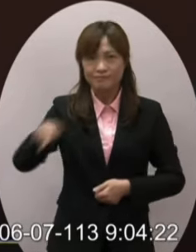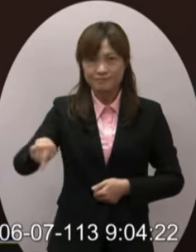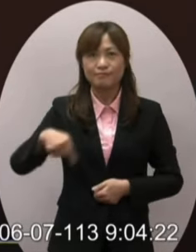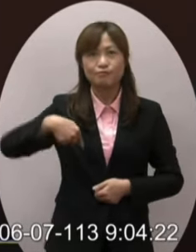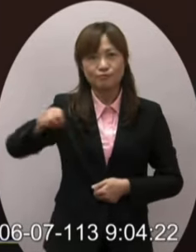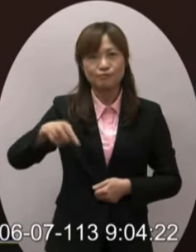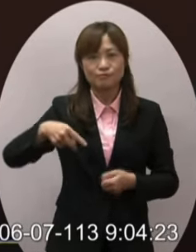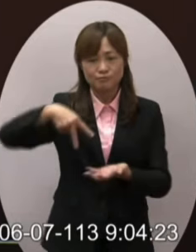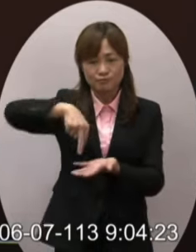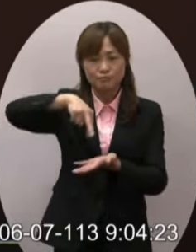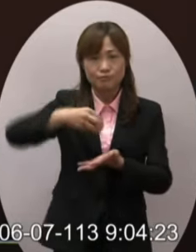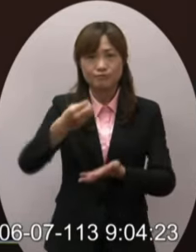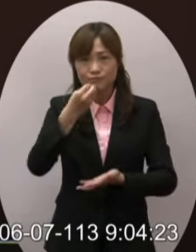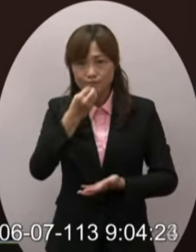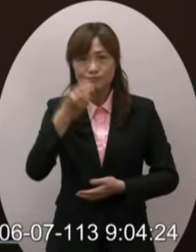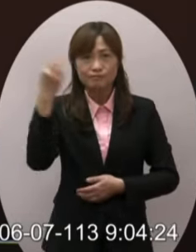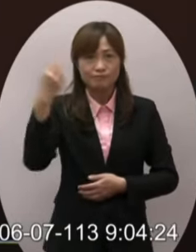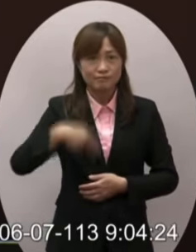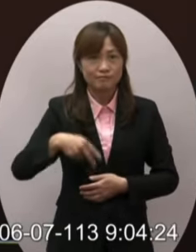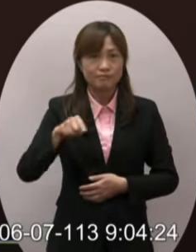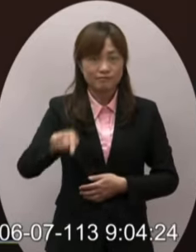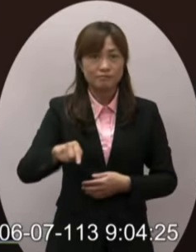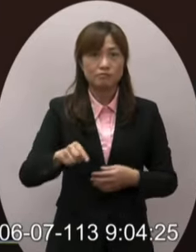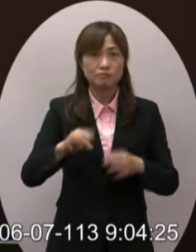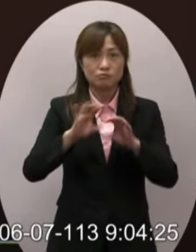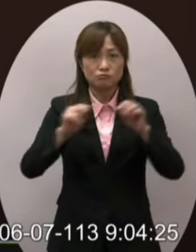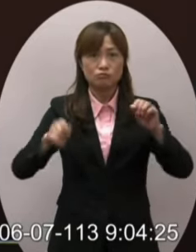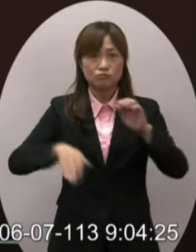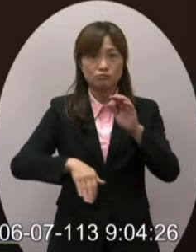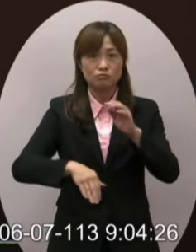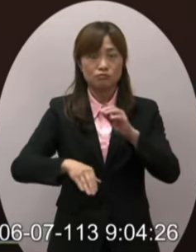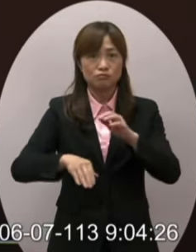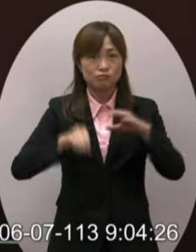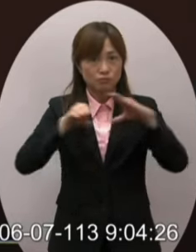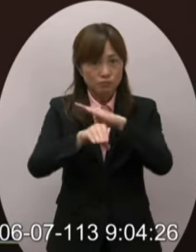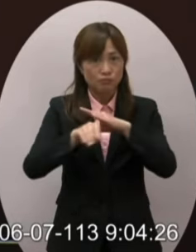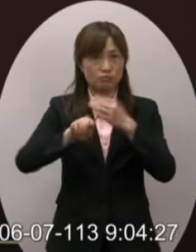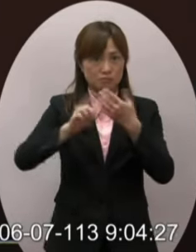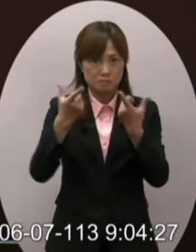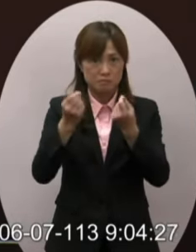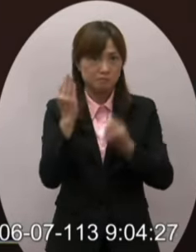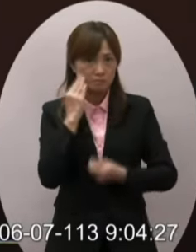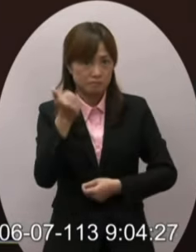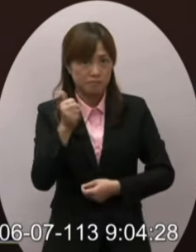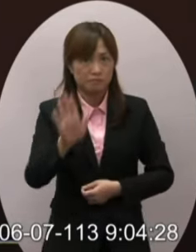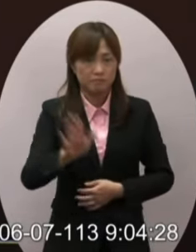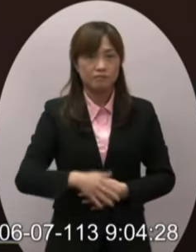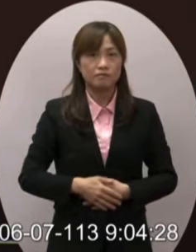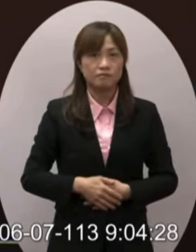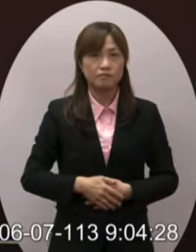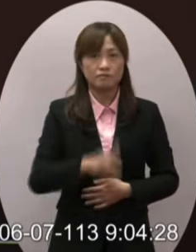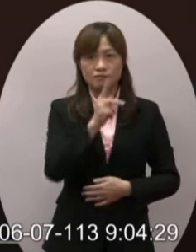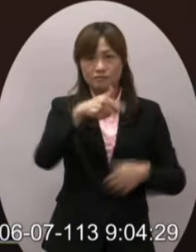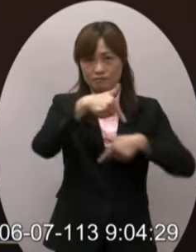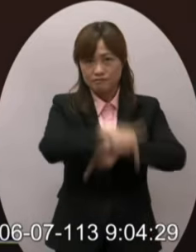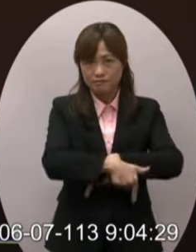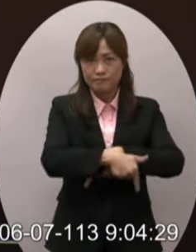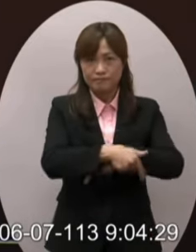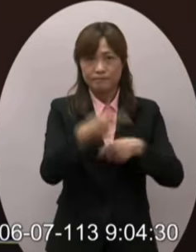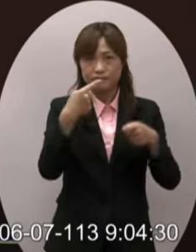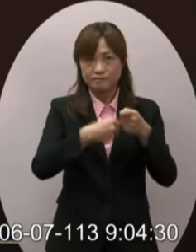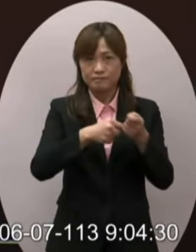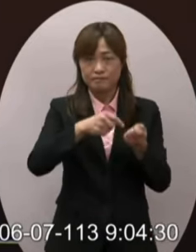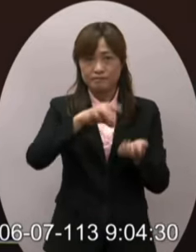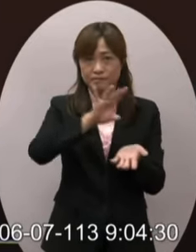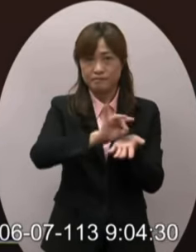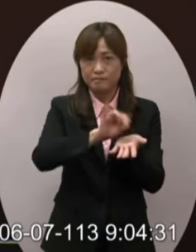丸，去土库吃香哥伦，还有在麦寮吃咸鹅，包括斗南吃米糕。所以在这里，我